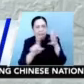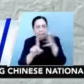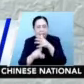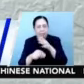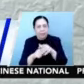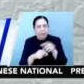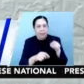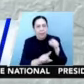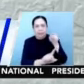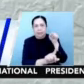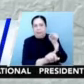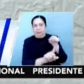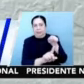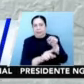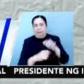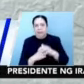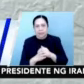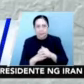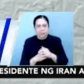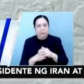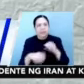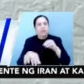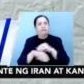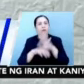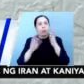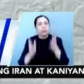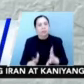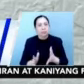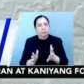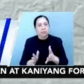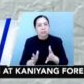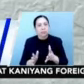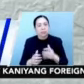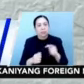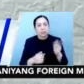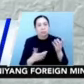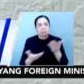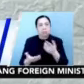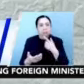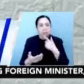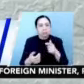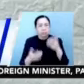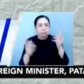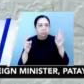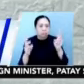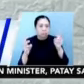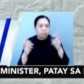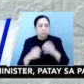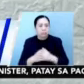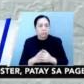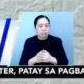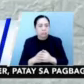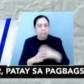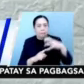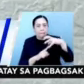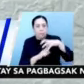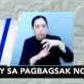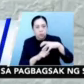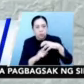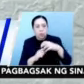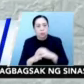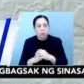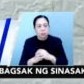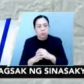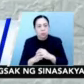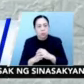is social media influencer. Ang dala-dala nila is itong ang mushroom, tapos